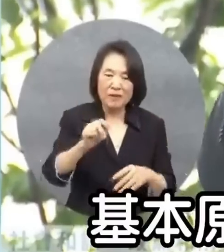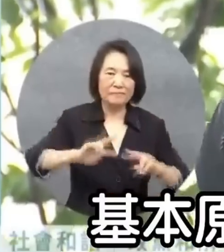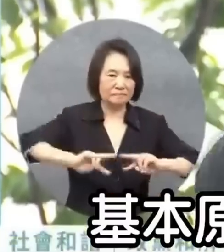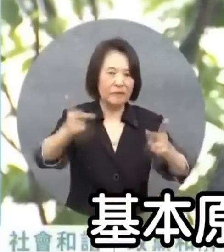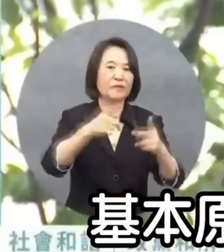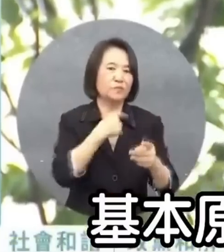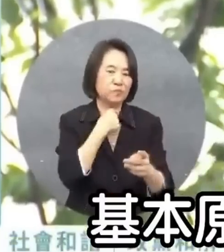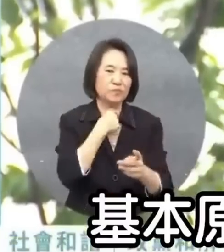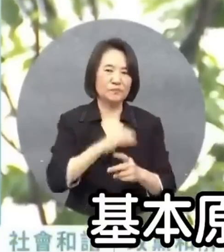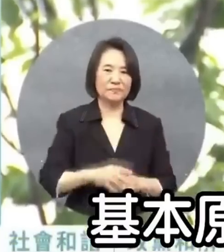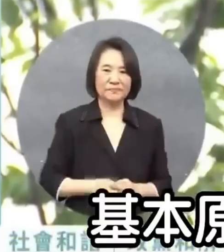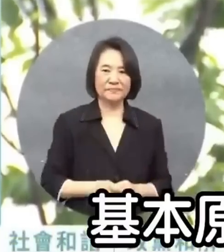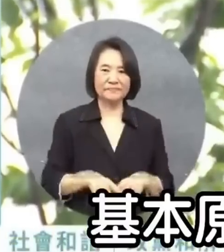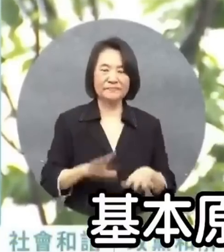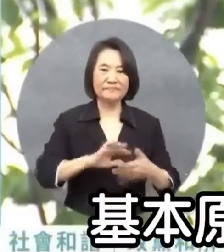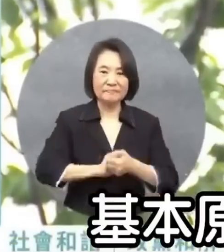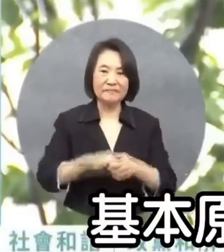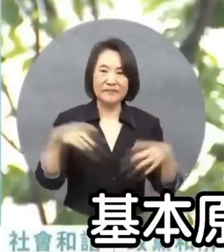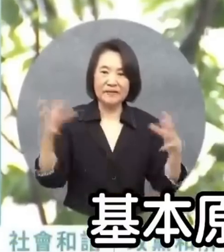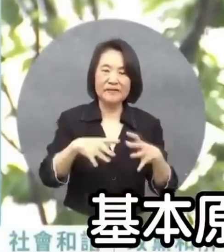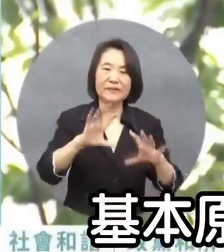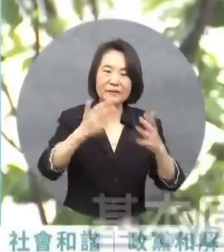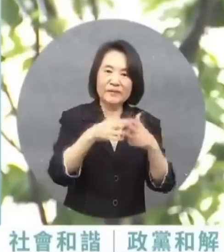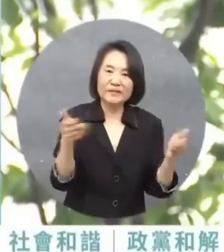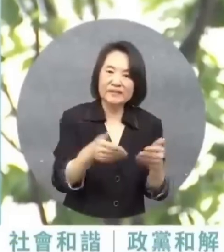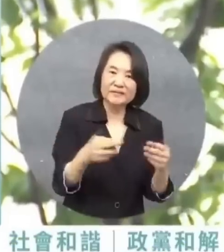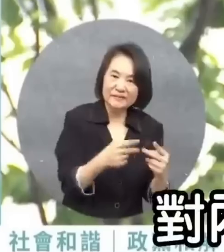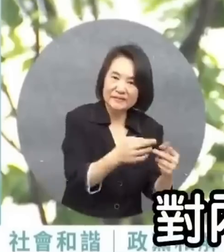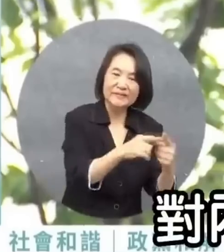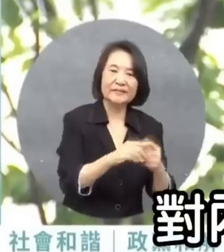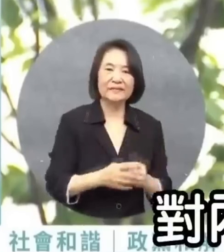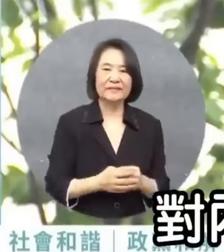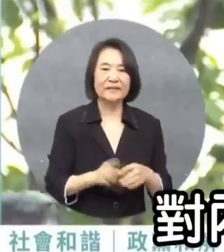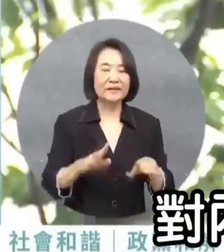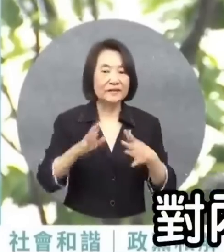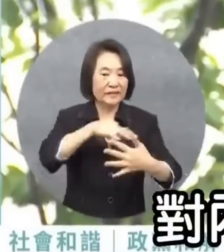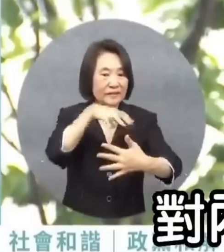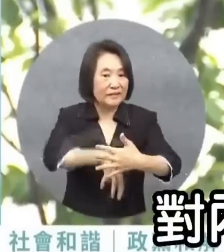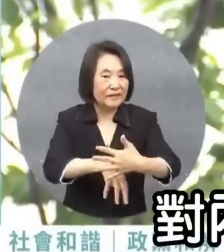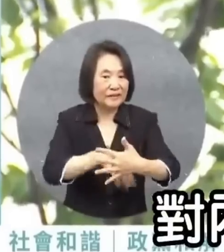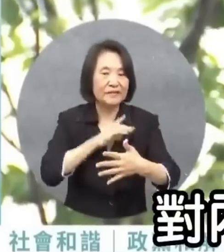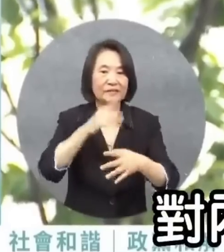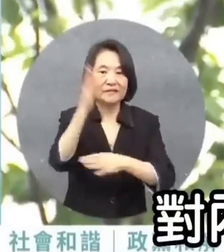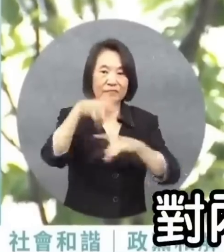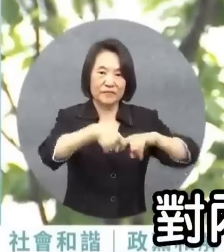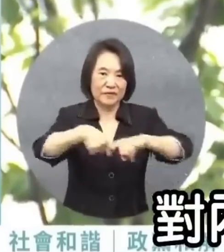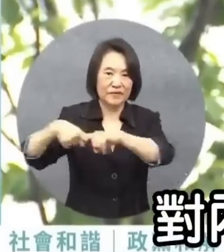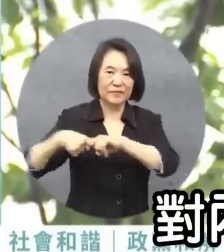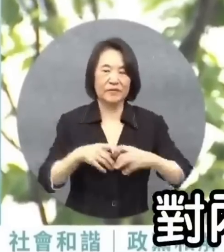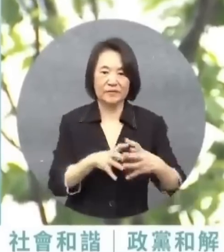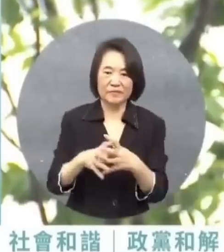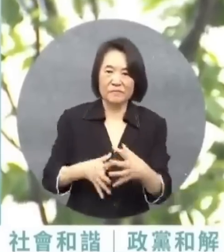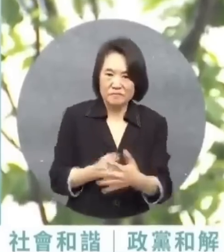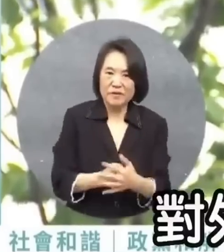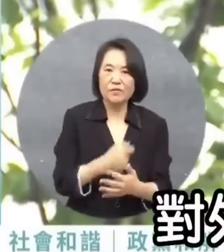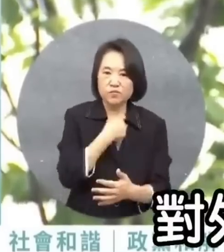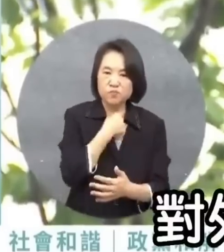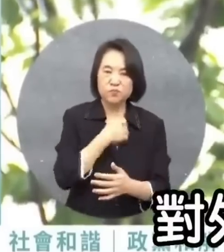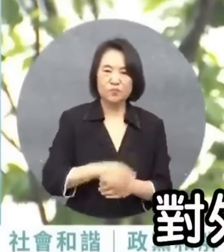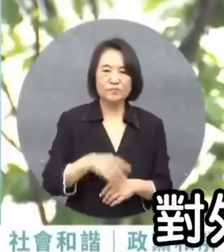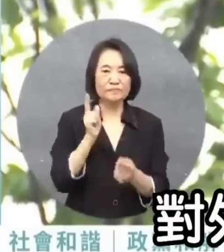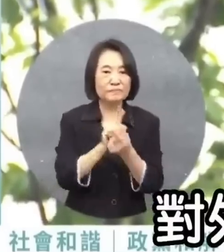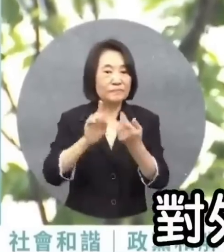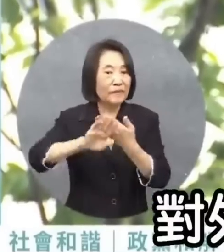原则：共同社会国家治理；对内，联合政府团结台湾；对